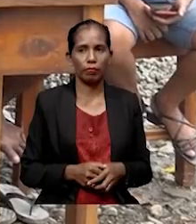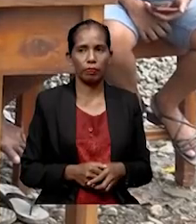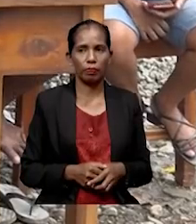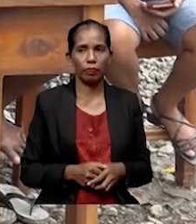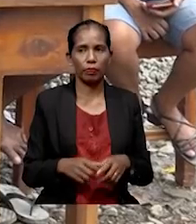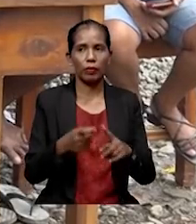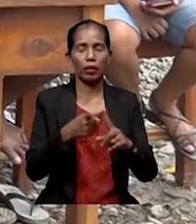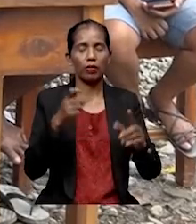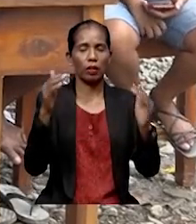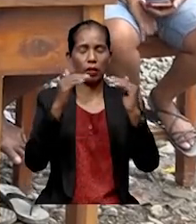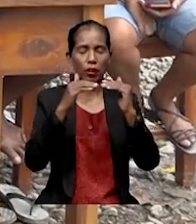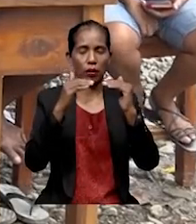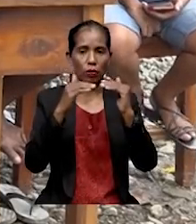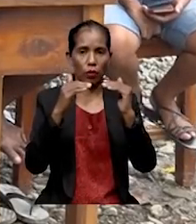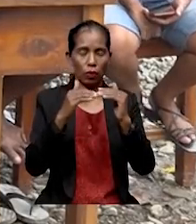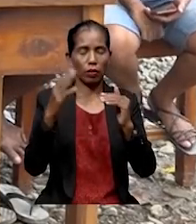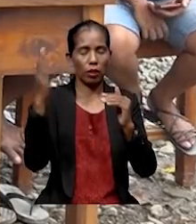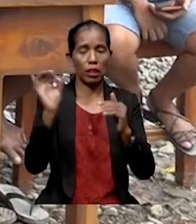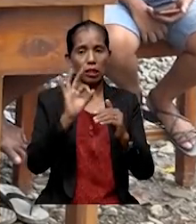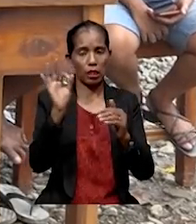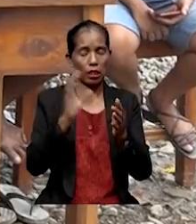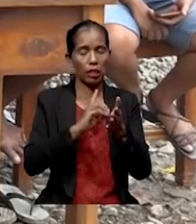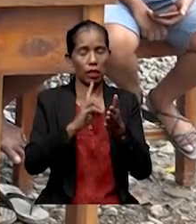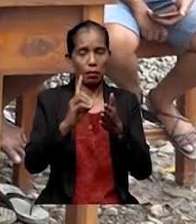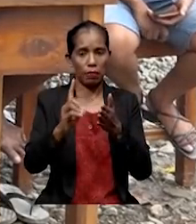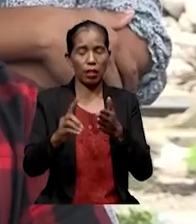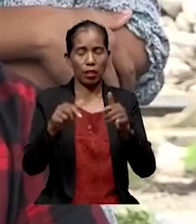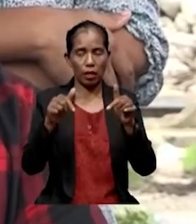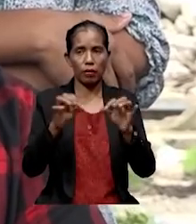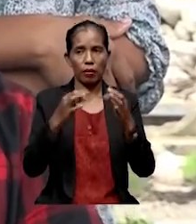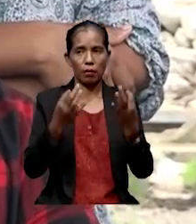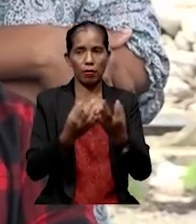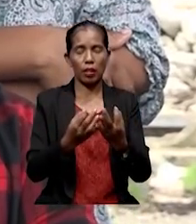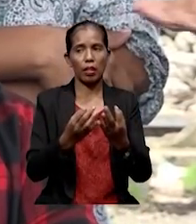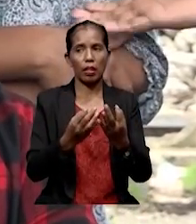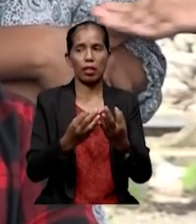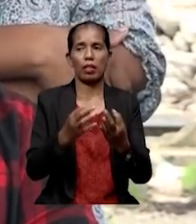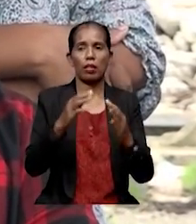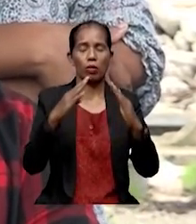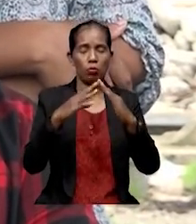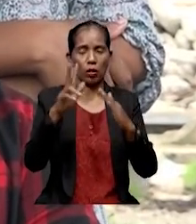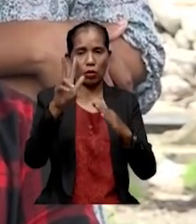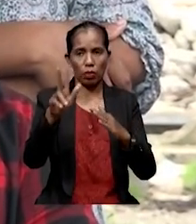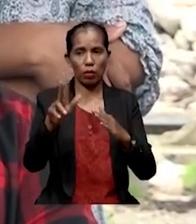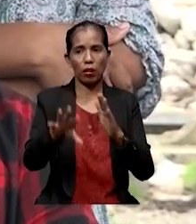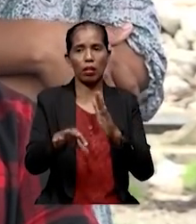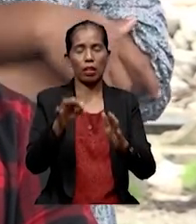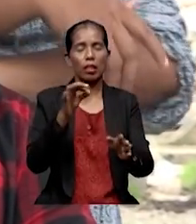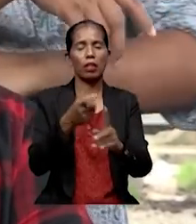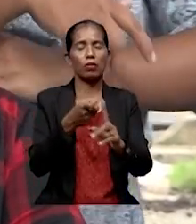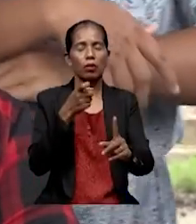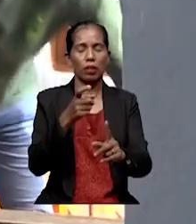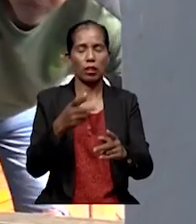Le husi conferência ba imprensa iha sexta semana ne, família uma kain tolu na behetang execução husi tribunal distrital